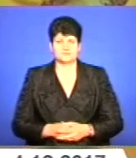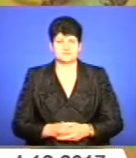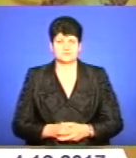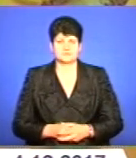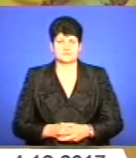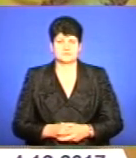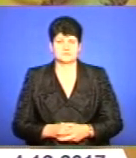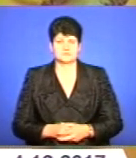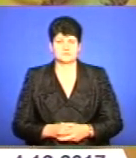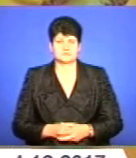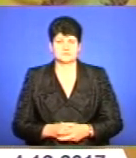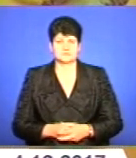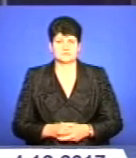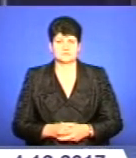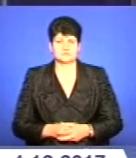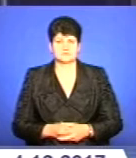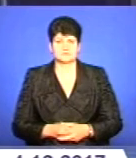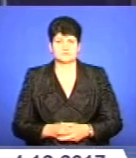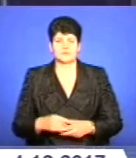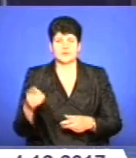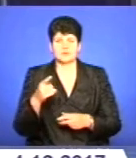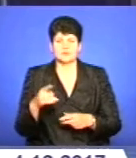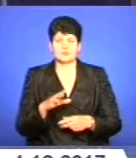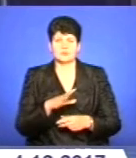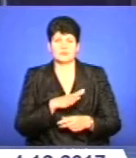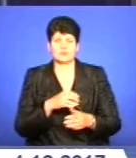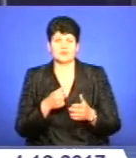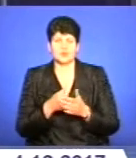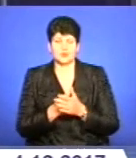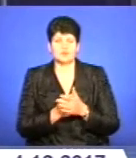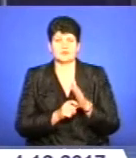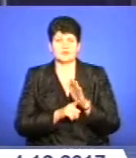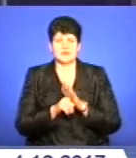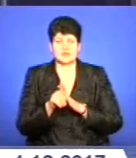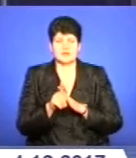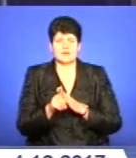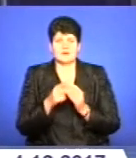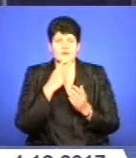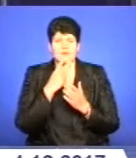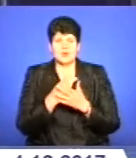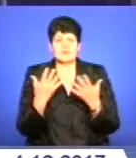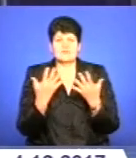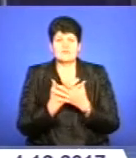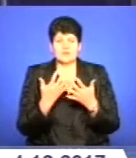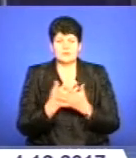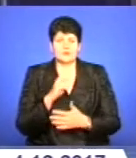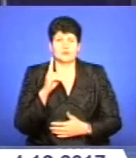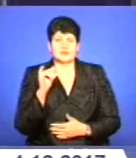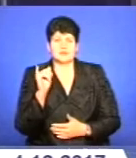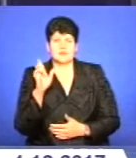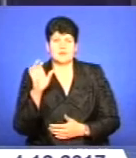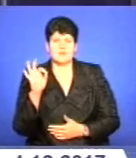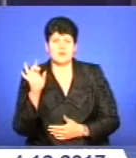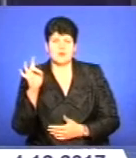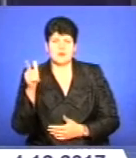Вісті ТТБ. У Тернополі пройшов допрем'єрний показ фільму «Кіборги». Стрічка створена на реальних подіях